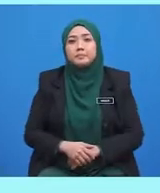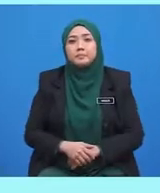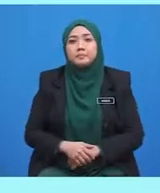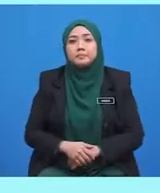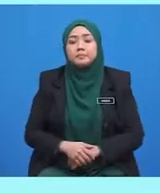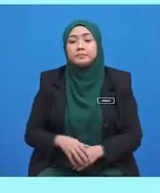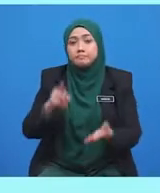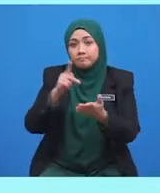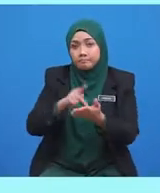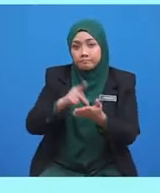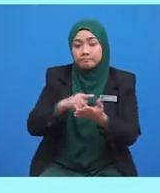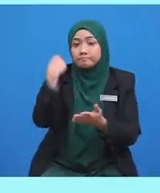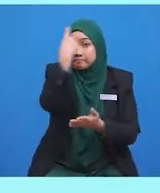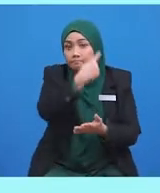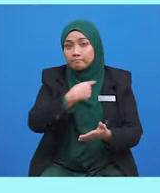Siap?